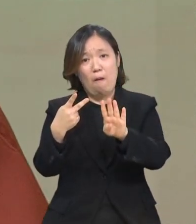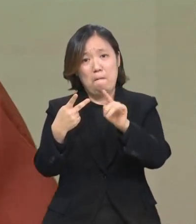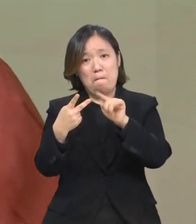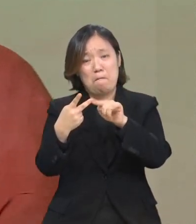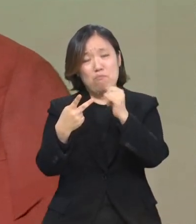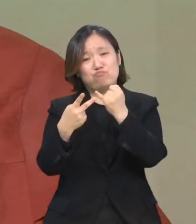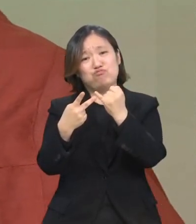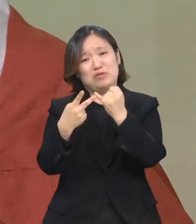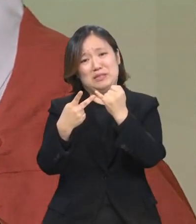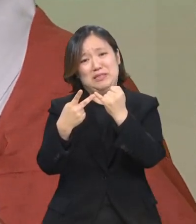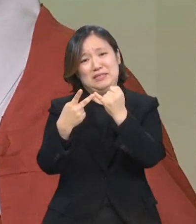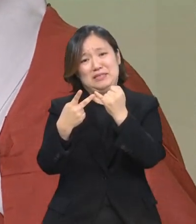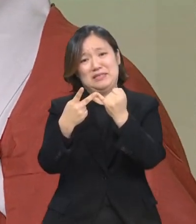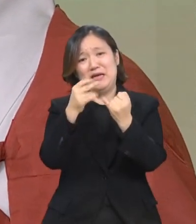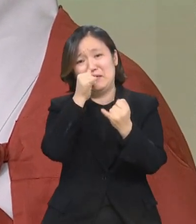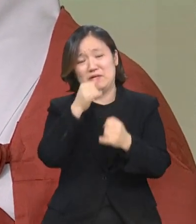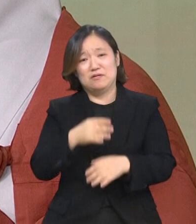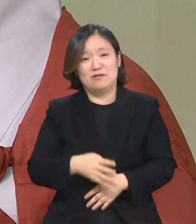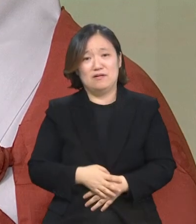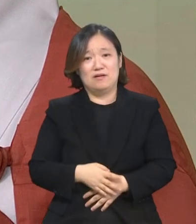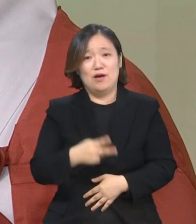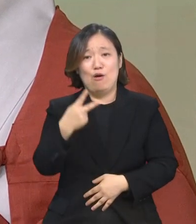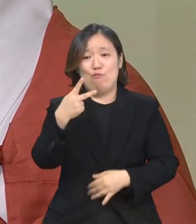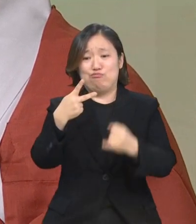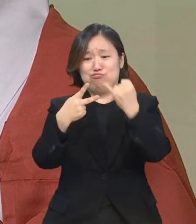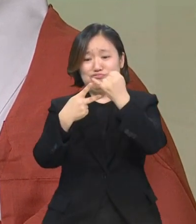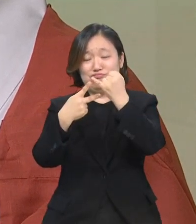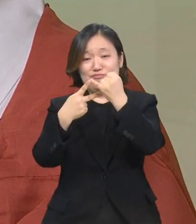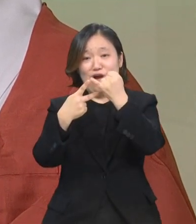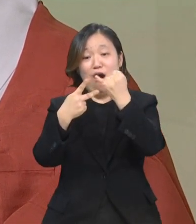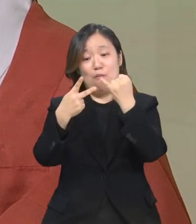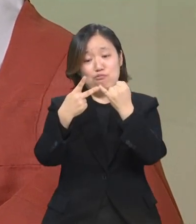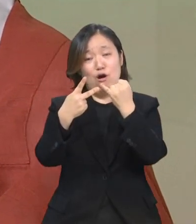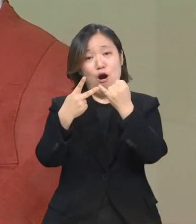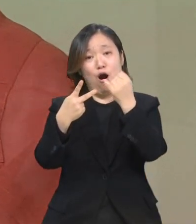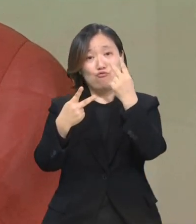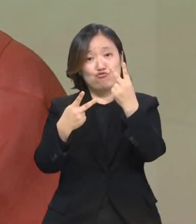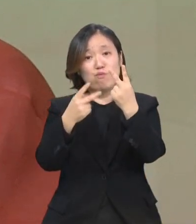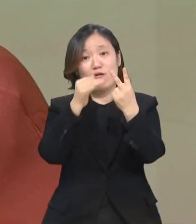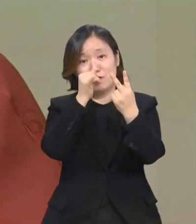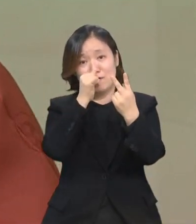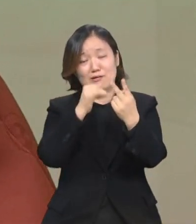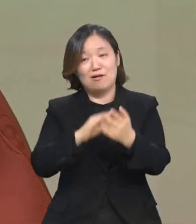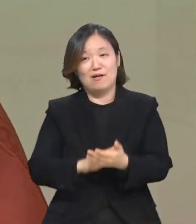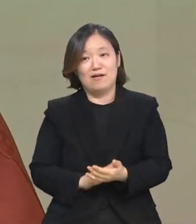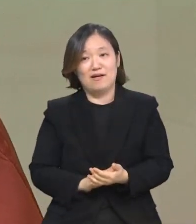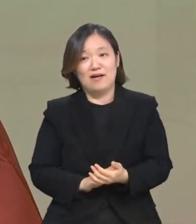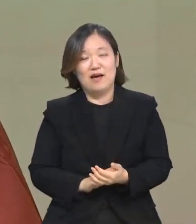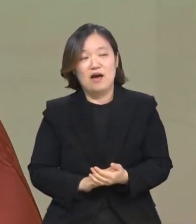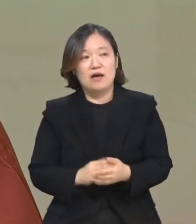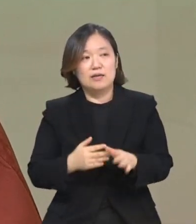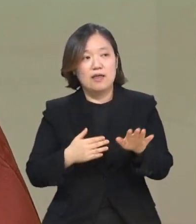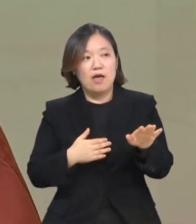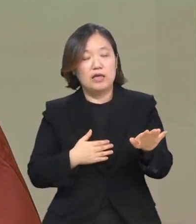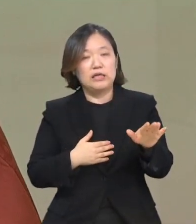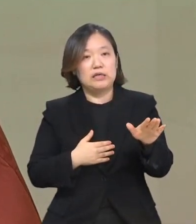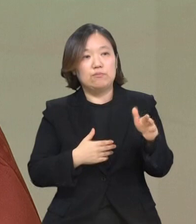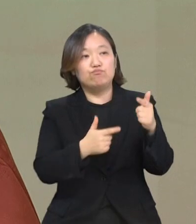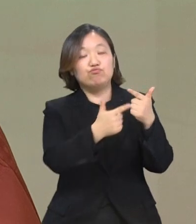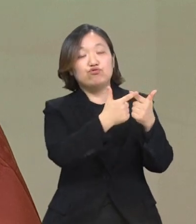그래서 조강지처하고 첩이 있었는데 자기는 그 노보살님은